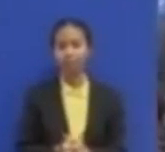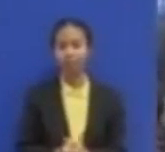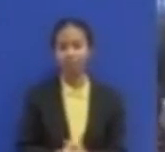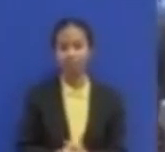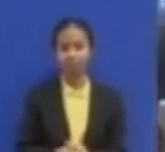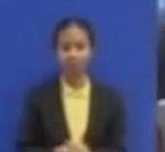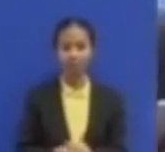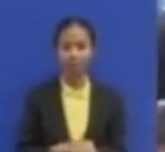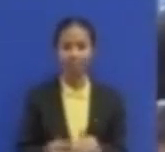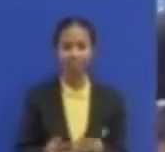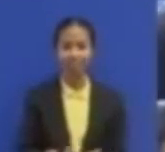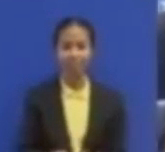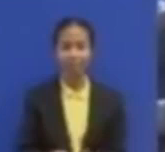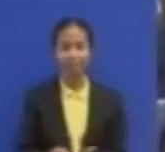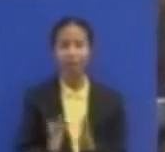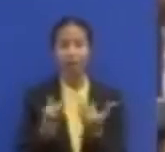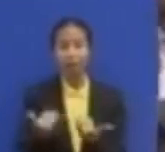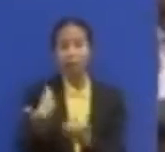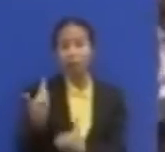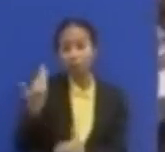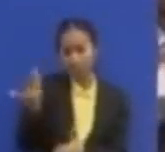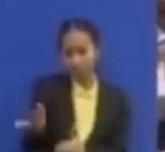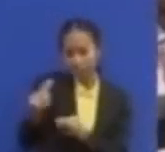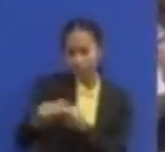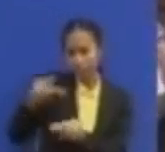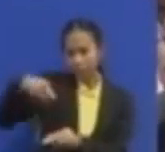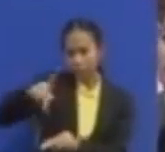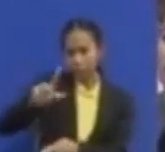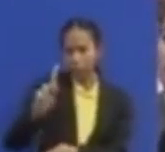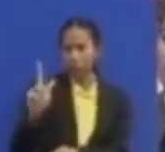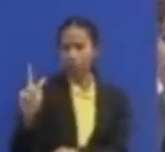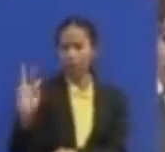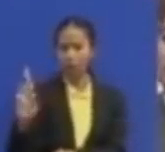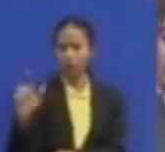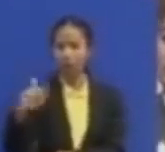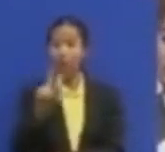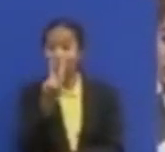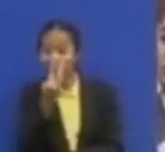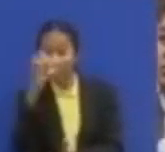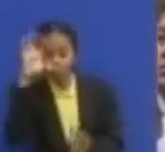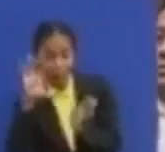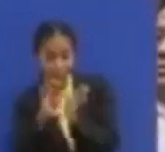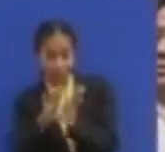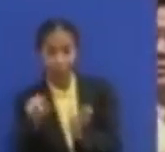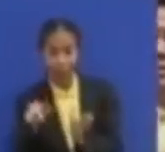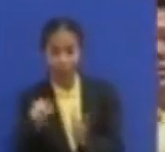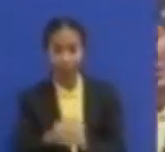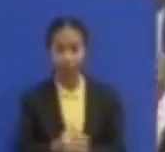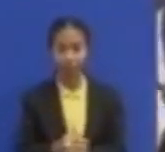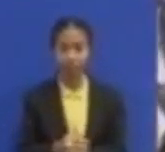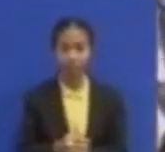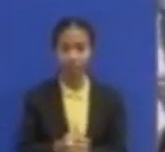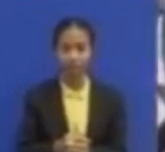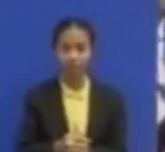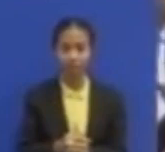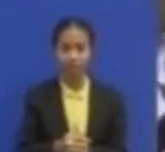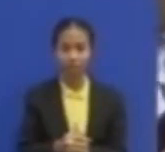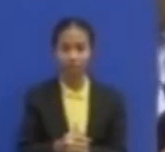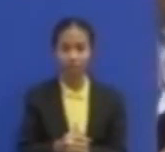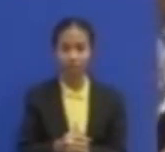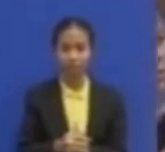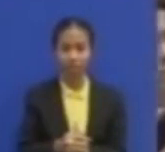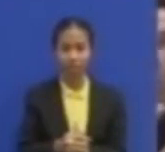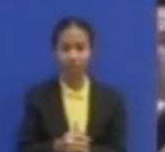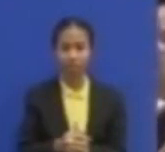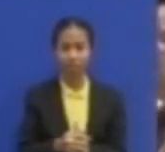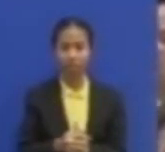ครับนี่ก็เป็นในซีกฝั่งของประชาธิปัตย์แต่บรรยากาศเท่าที่เห็นชื่นมื่น ชื่นมื่นแล้วก็คือคักมากๆส